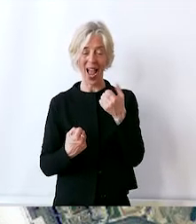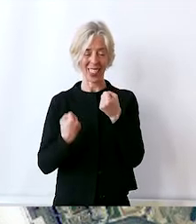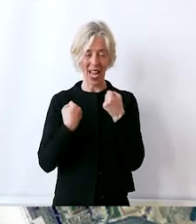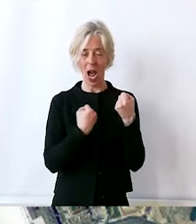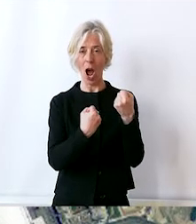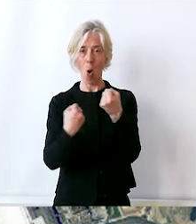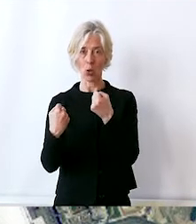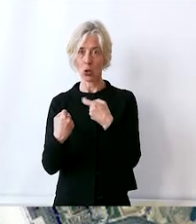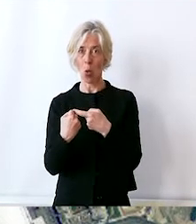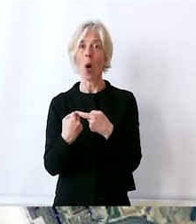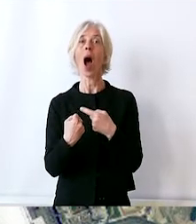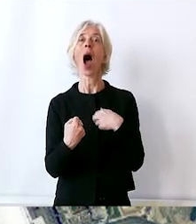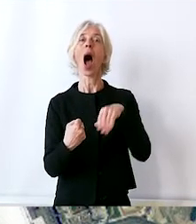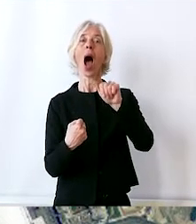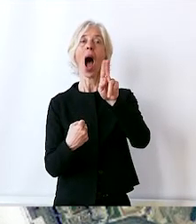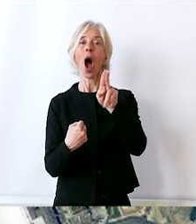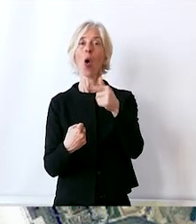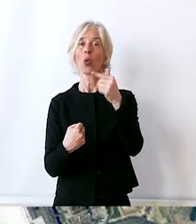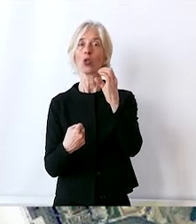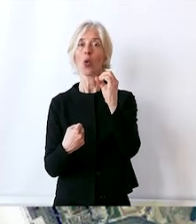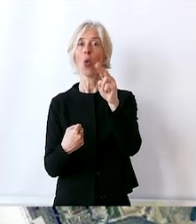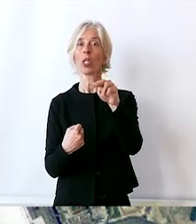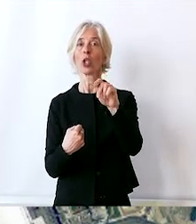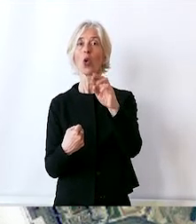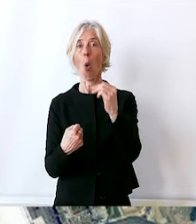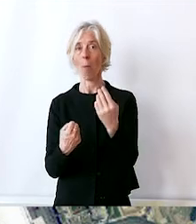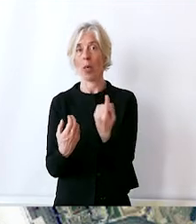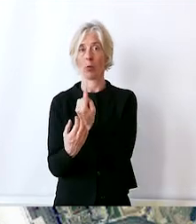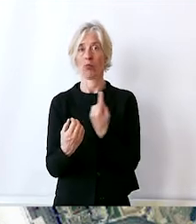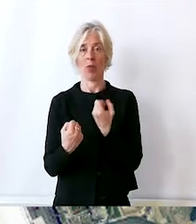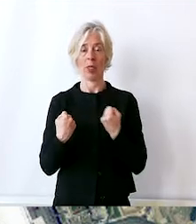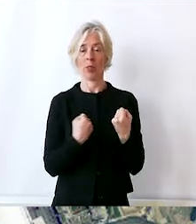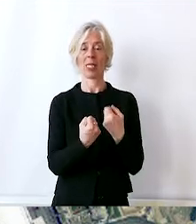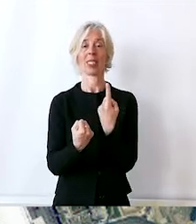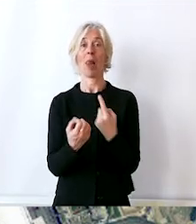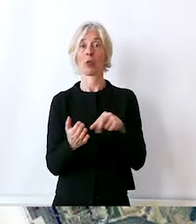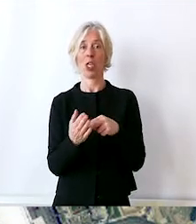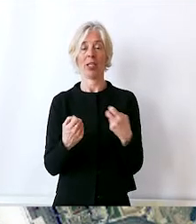verursacht. Das muss auch erstmal transportiert werden, diese Datenpakete, um